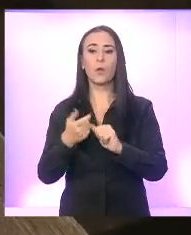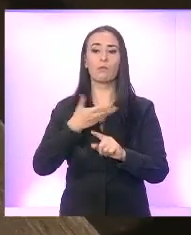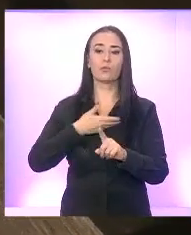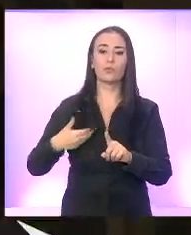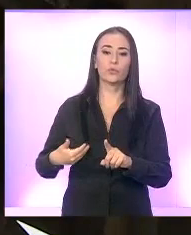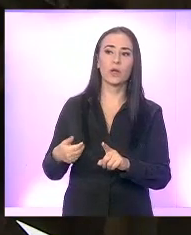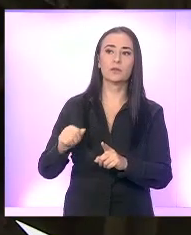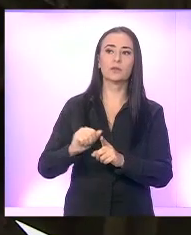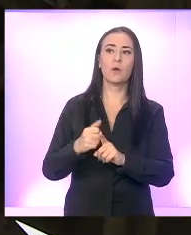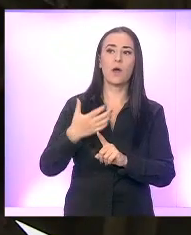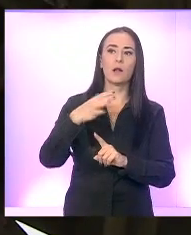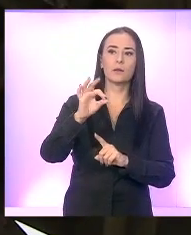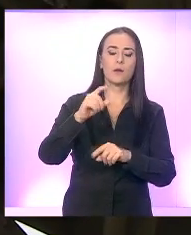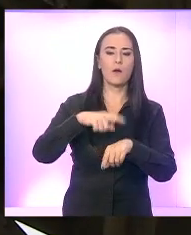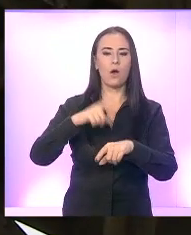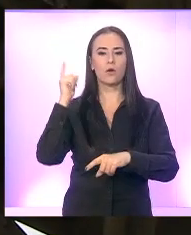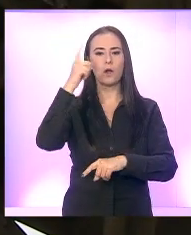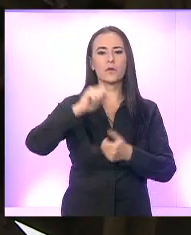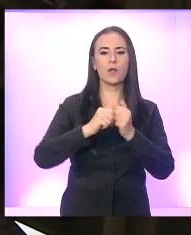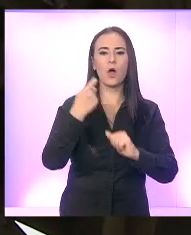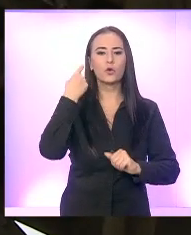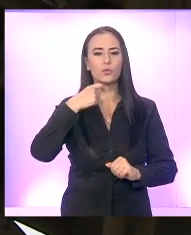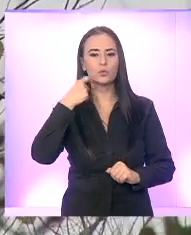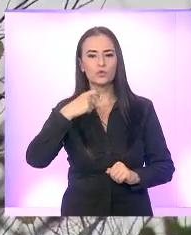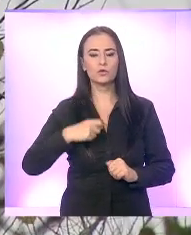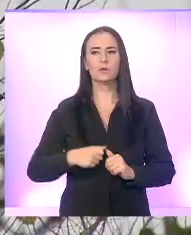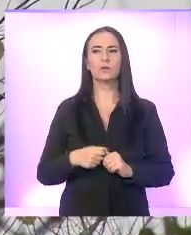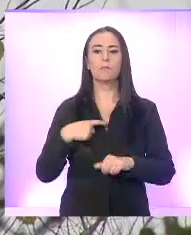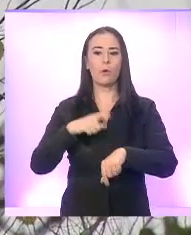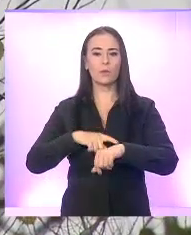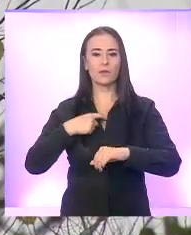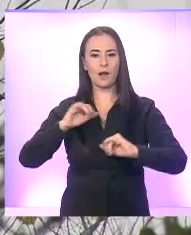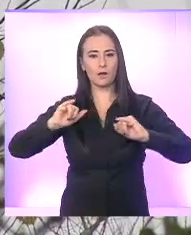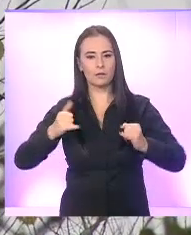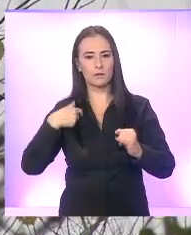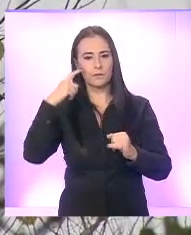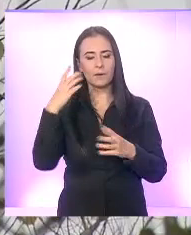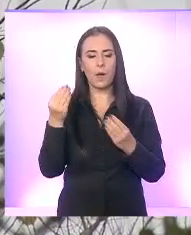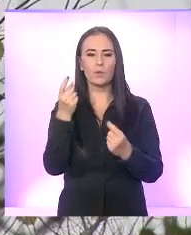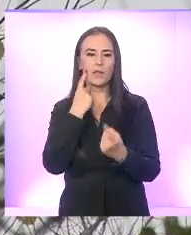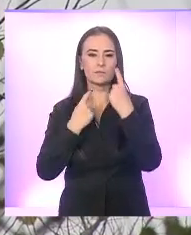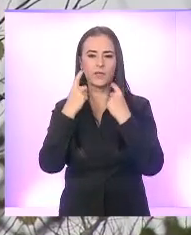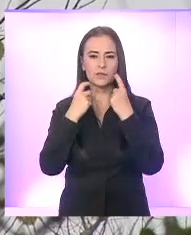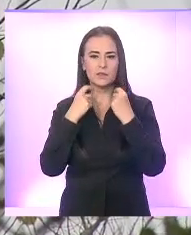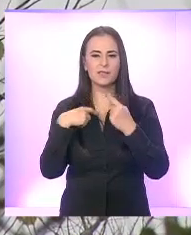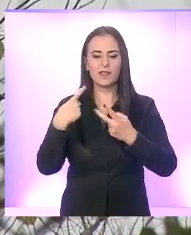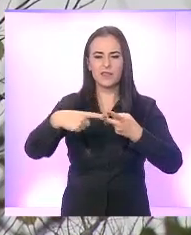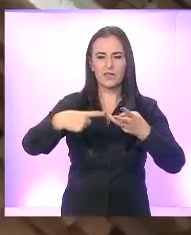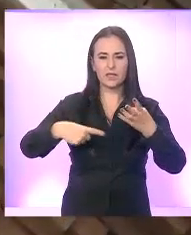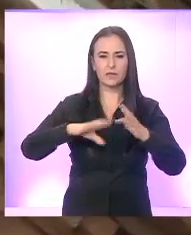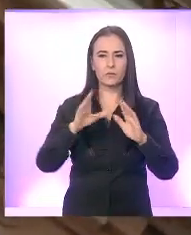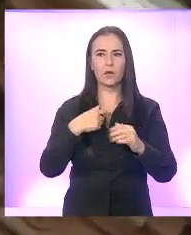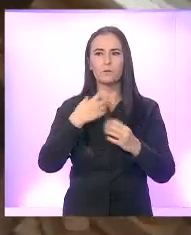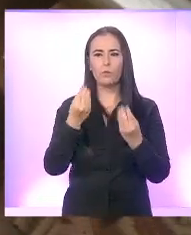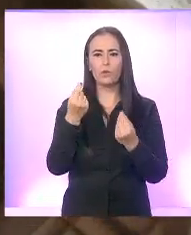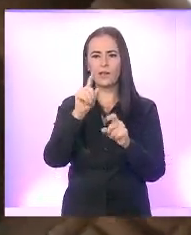București la Oradea sau la Cluj. Adică, în momentul în care treci pentru o experiență din asta, începi să-ți pui niște semne